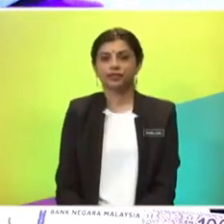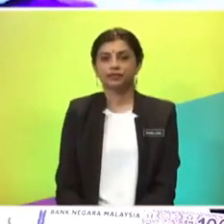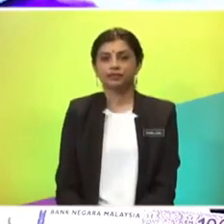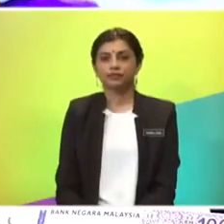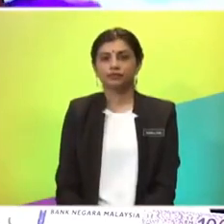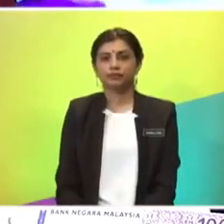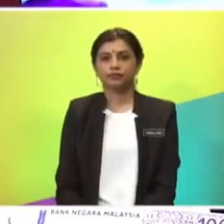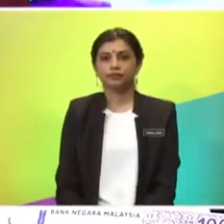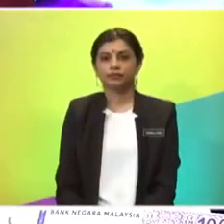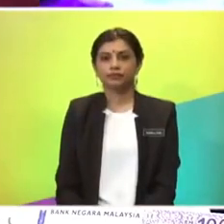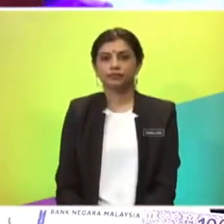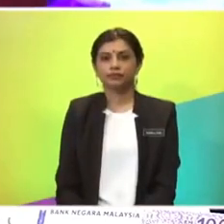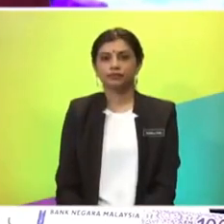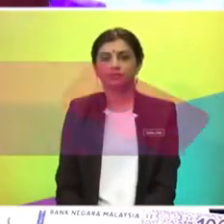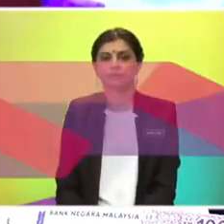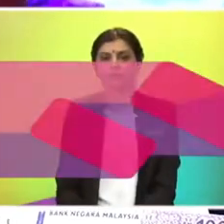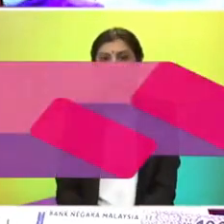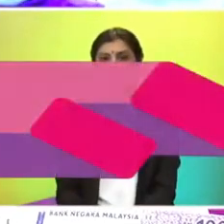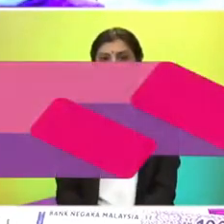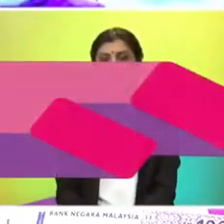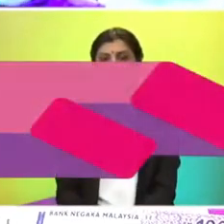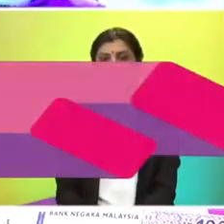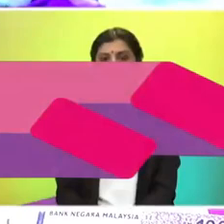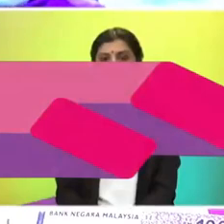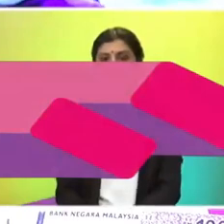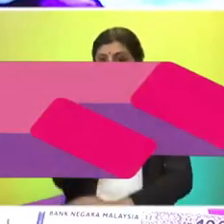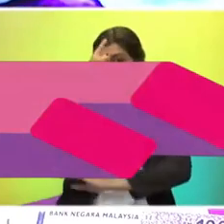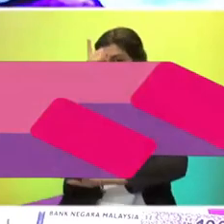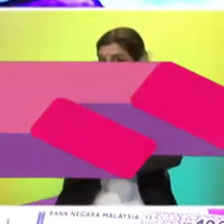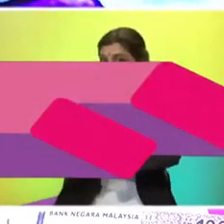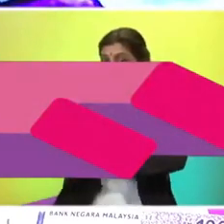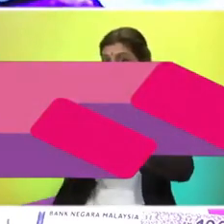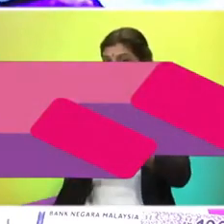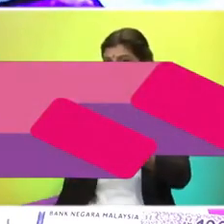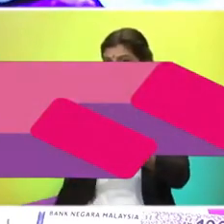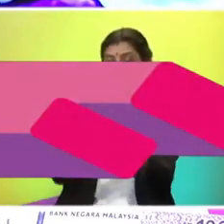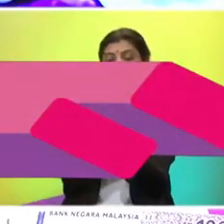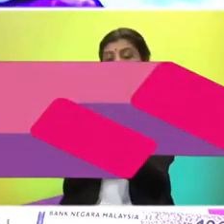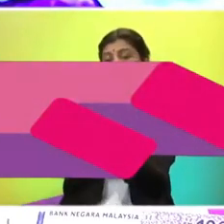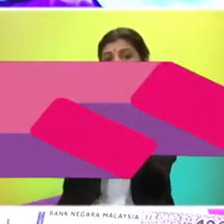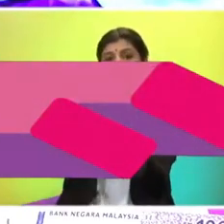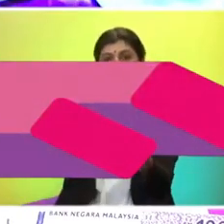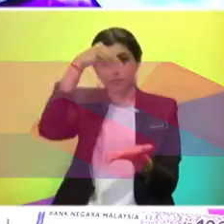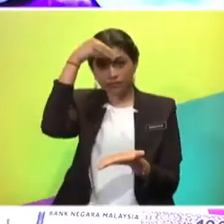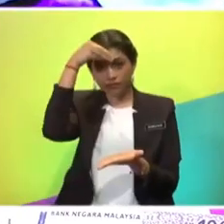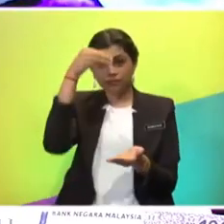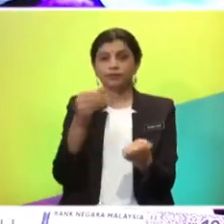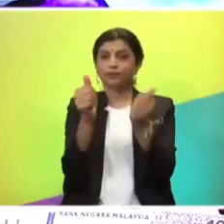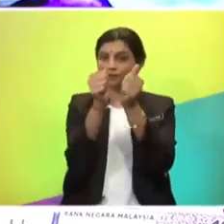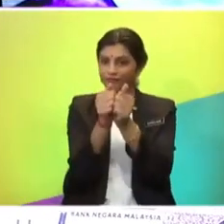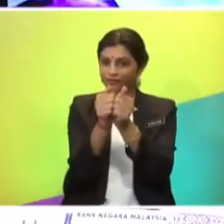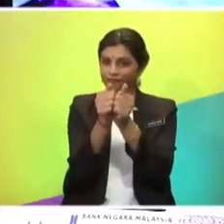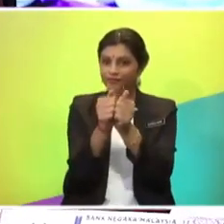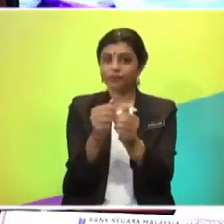ini, macam tadi yang saya dah sebutkan kepada anda semua, kita akan teruskan penerokaan kita untuk mata